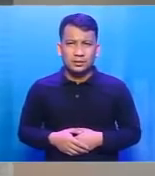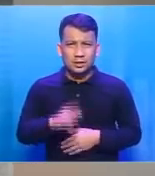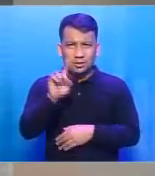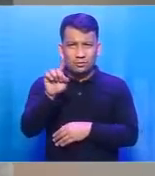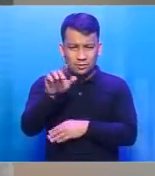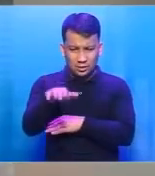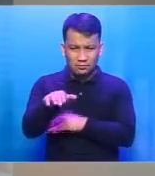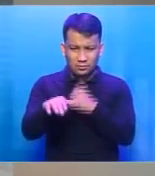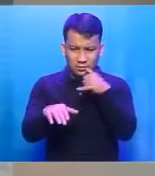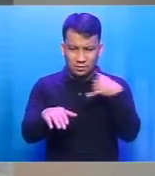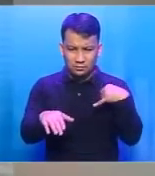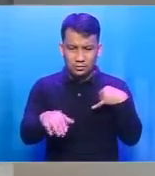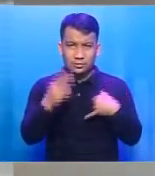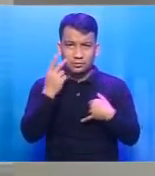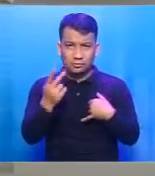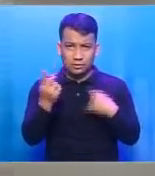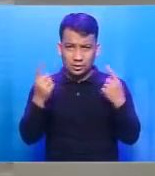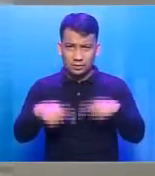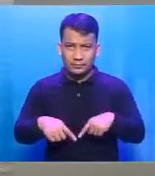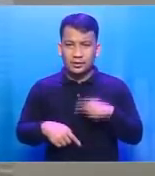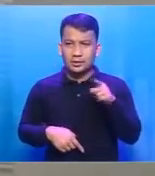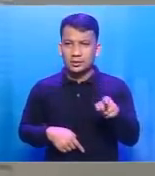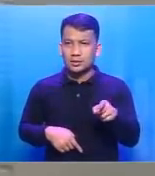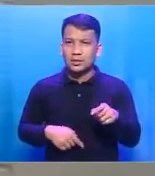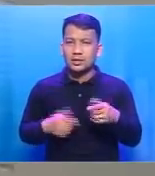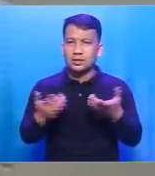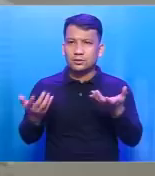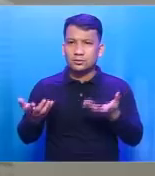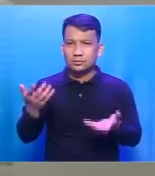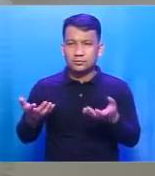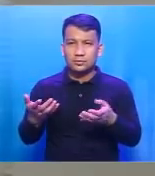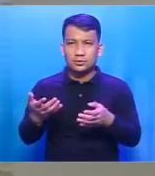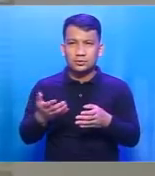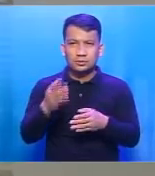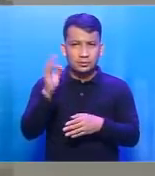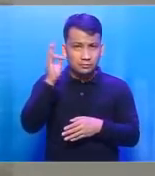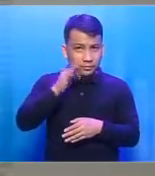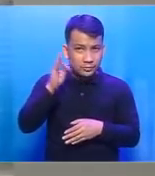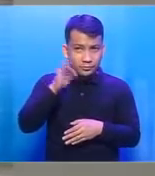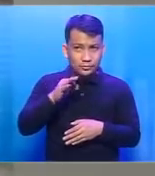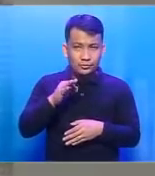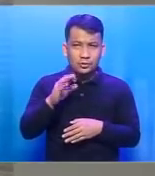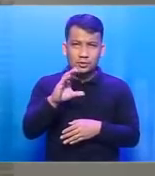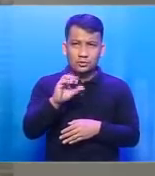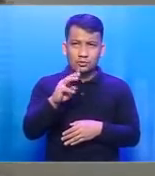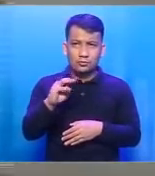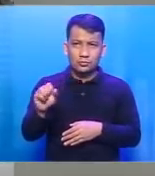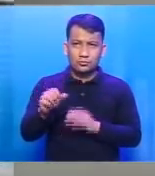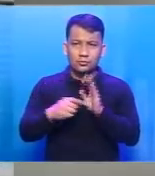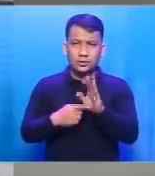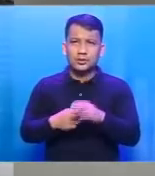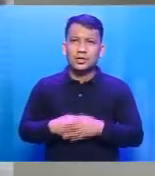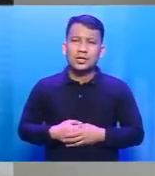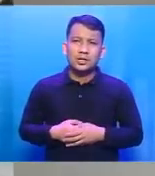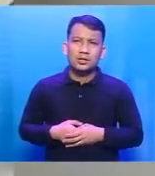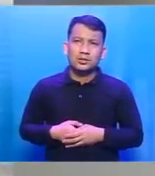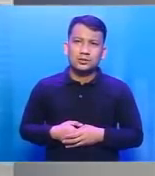Alauna ng hapon kahapon, ito ang eksenang sumalubong sa mga motorista sa parteng Fairview ng Commonwealth Avenue.